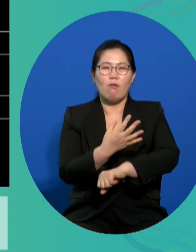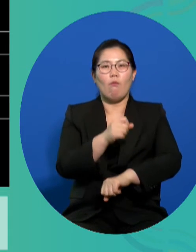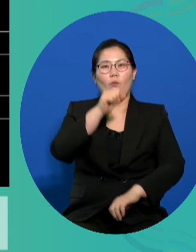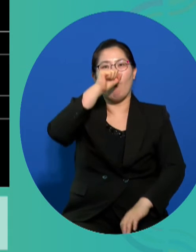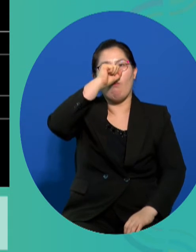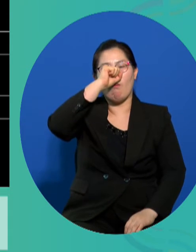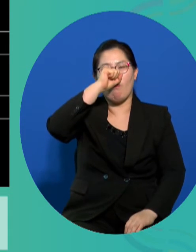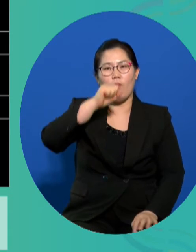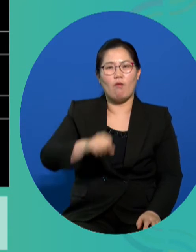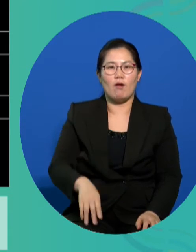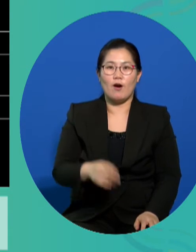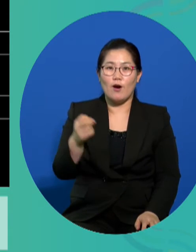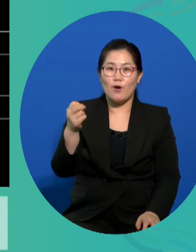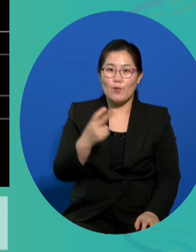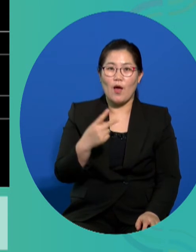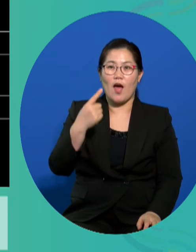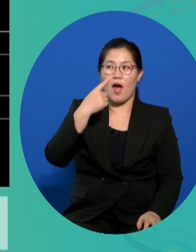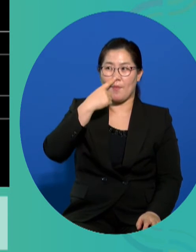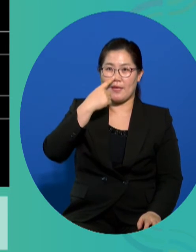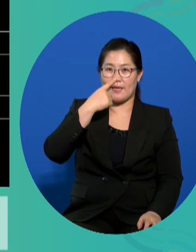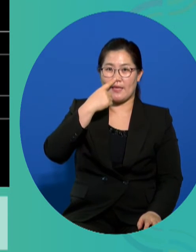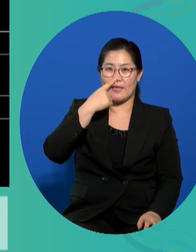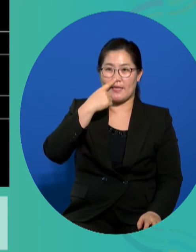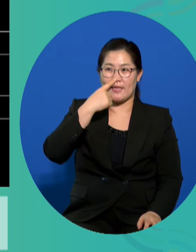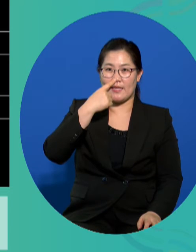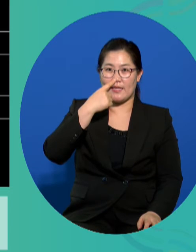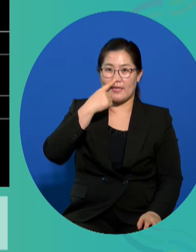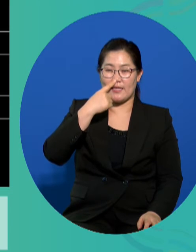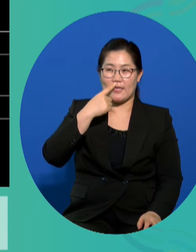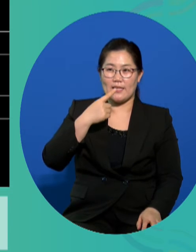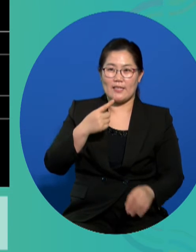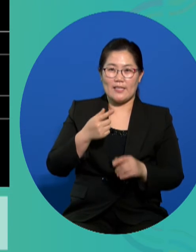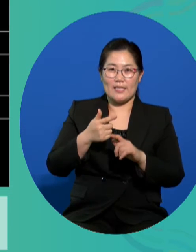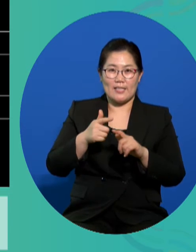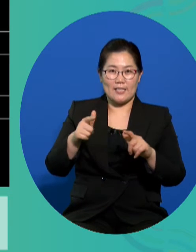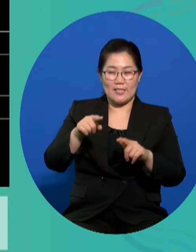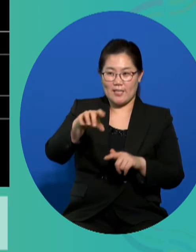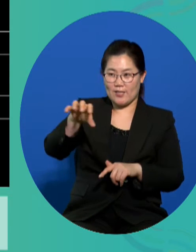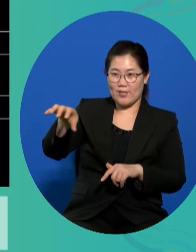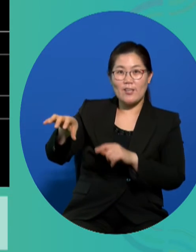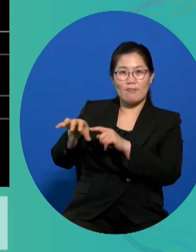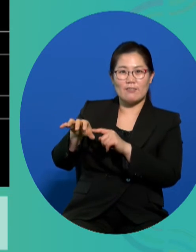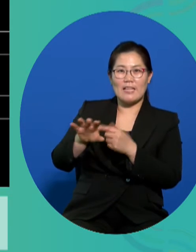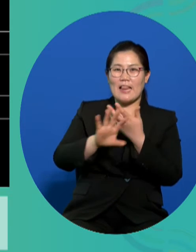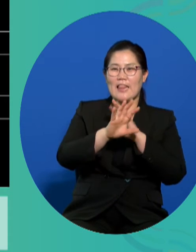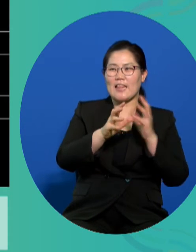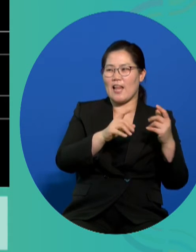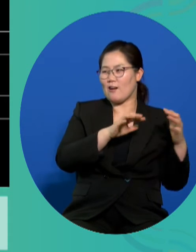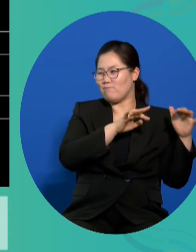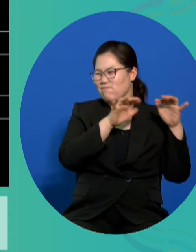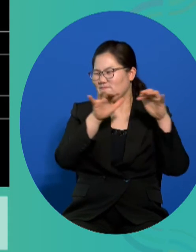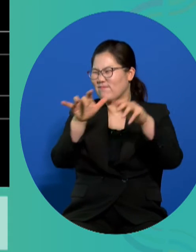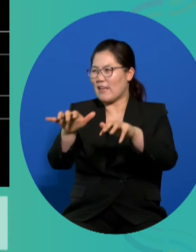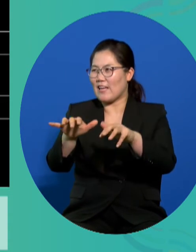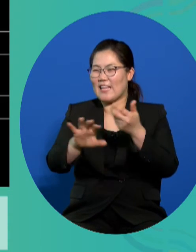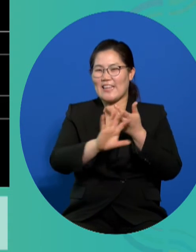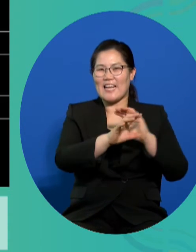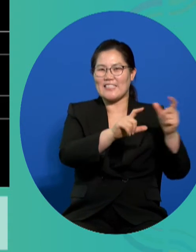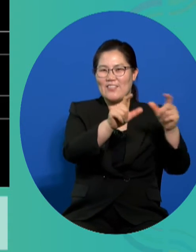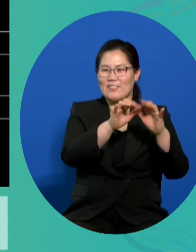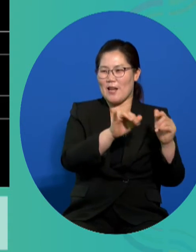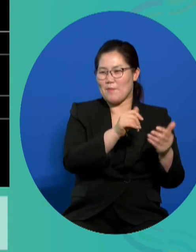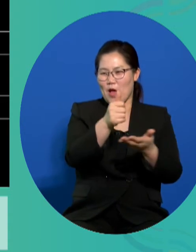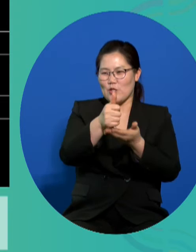들어가고 또 커피 스트리트 가면은 상당히 외지인들이 많이 와서 뭐 지역 경제가 활성화된 것도 알 수 있을